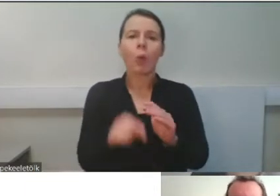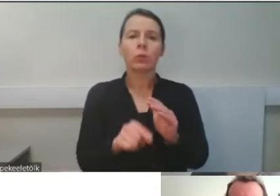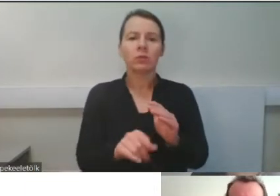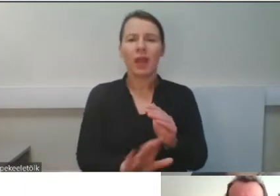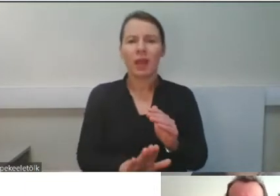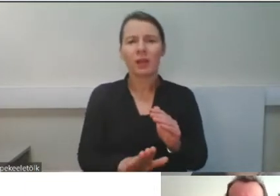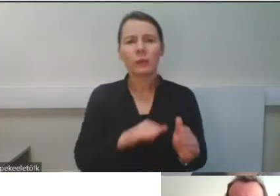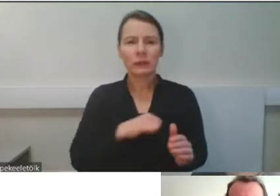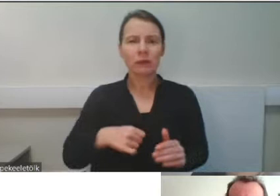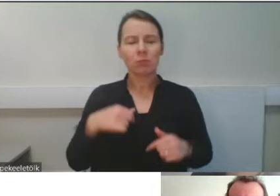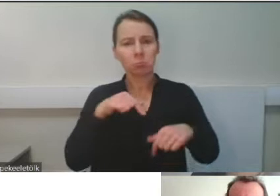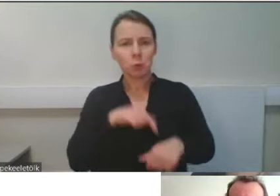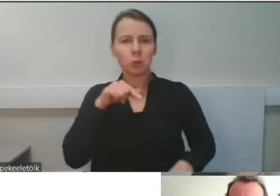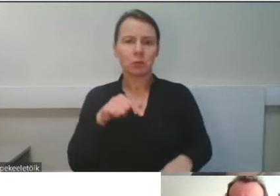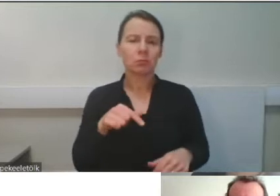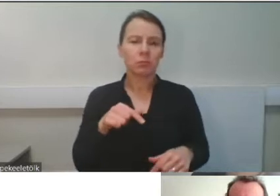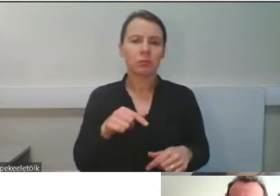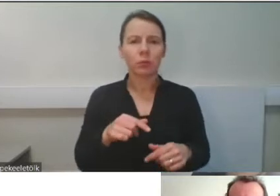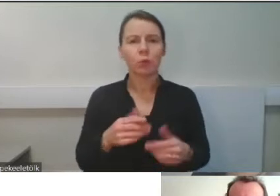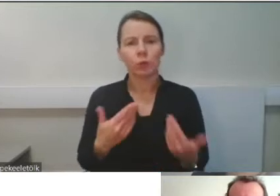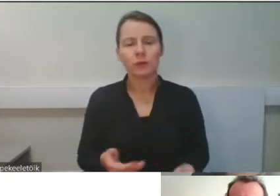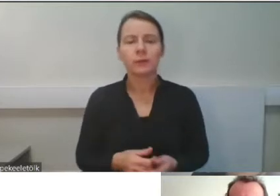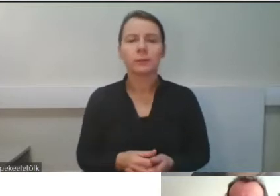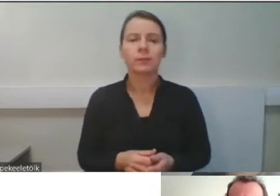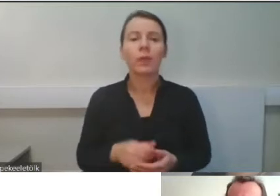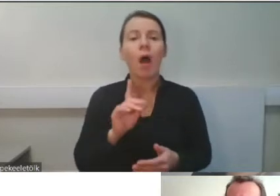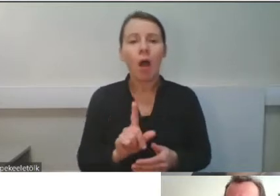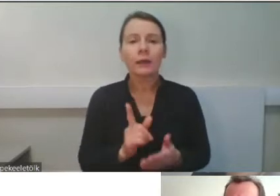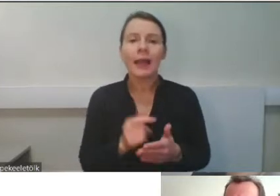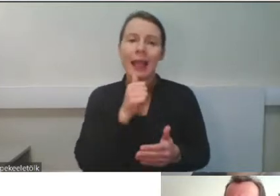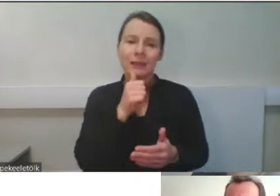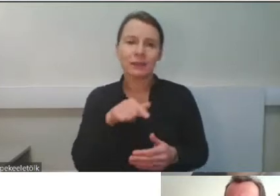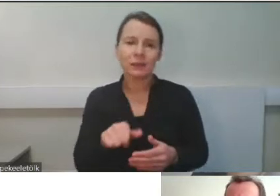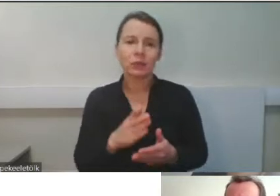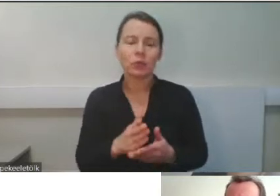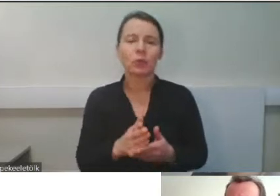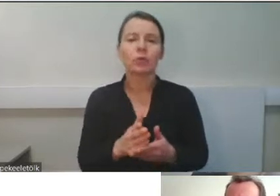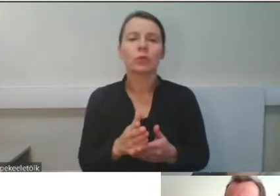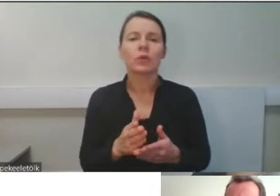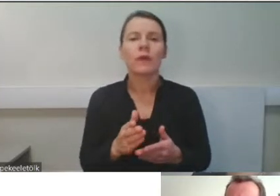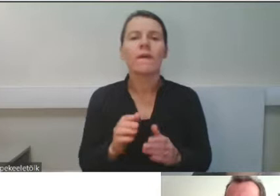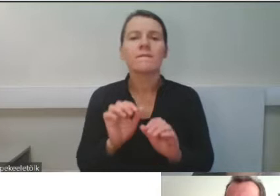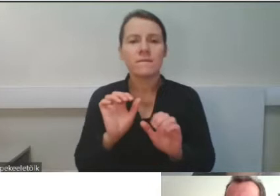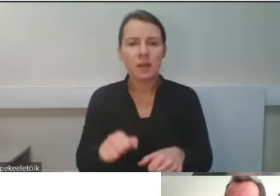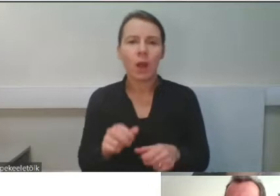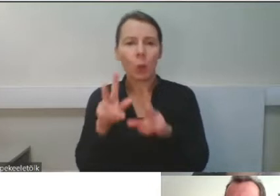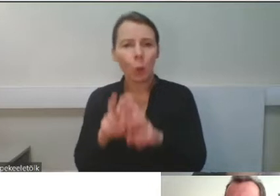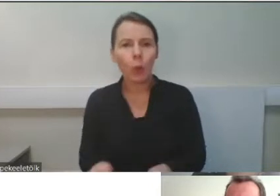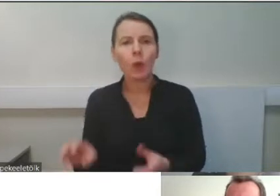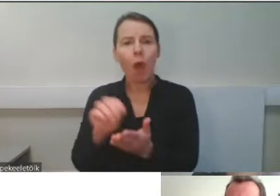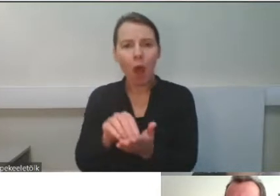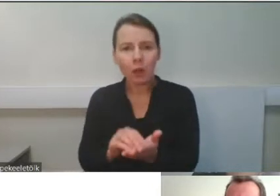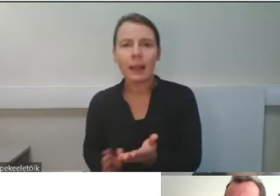kõik enesehinnangulised, ehk iga inimene, kellega siis seda küsitakse, kellega küsitakse, võib siis